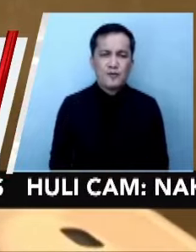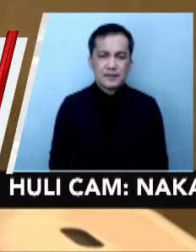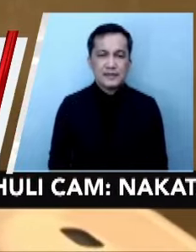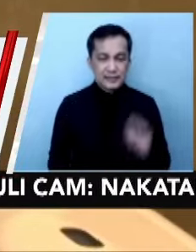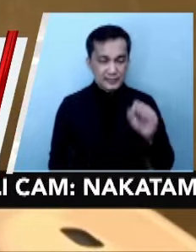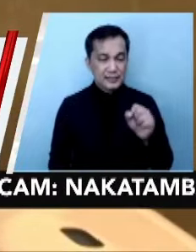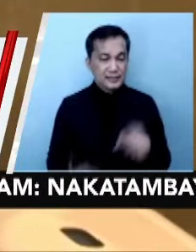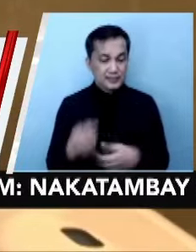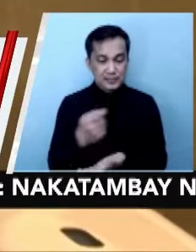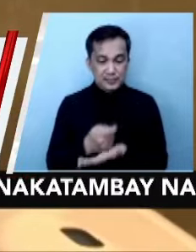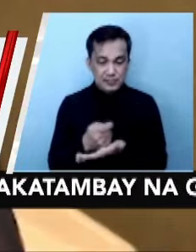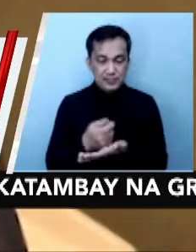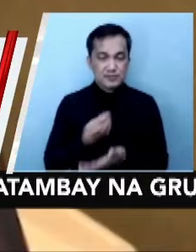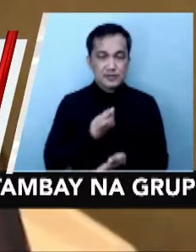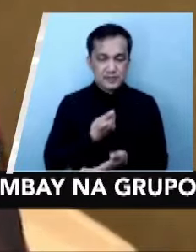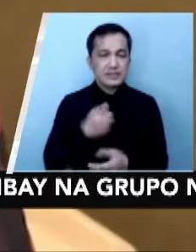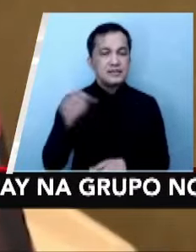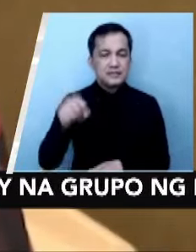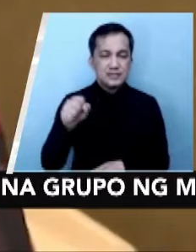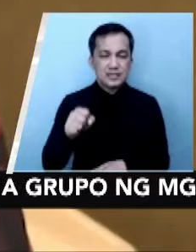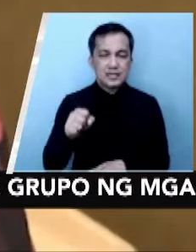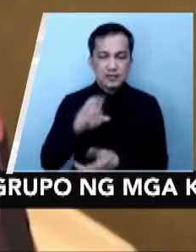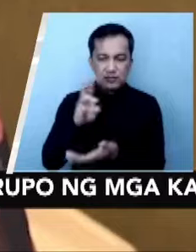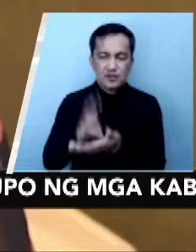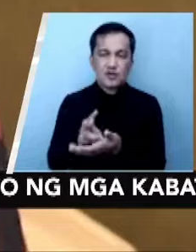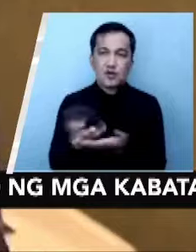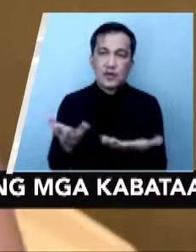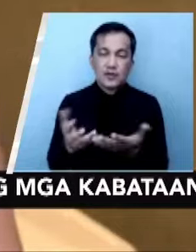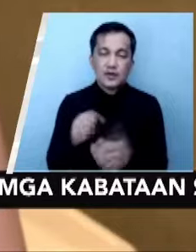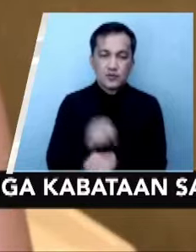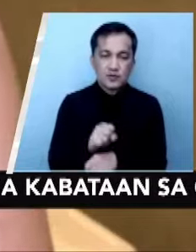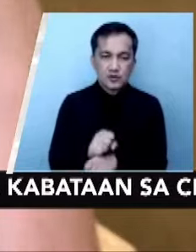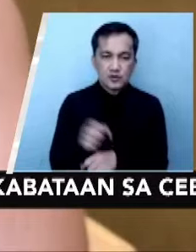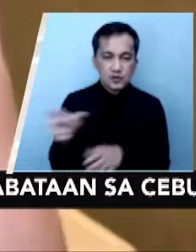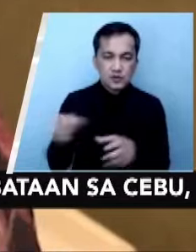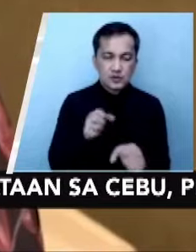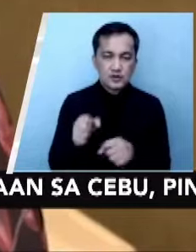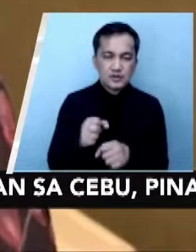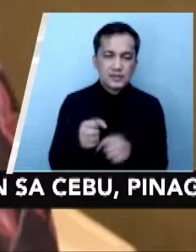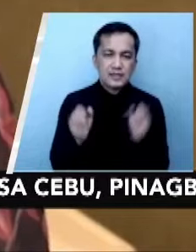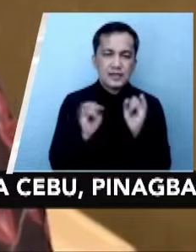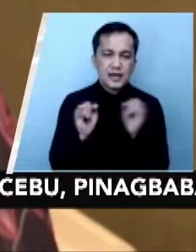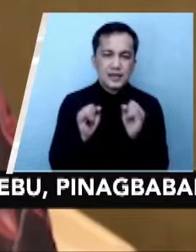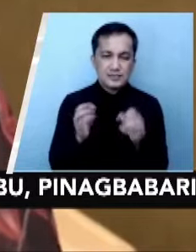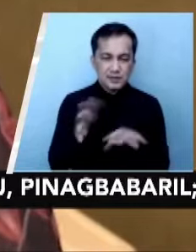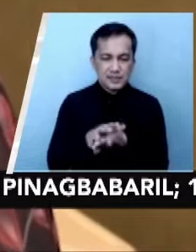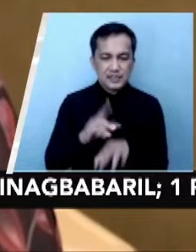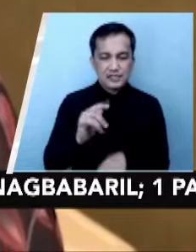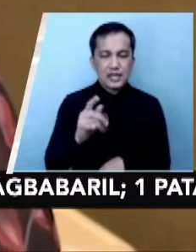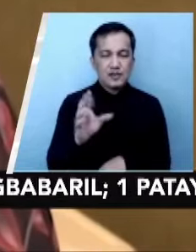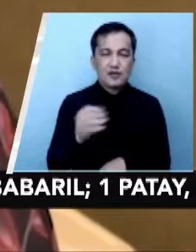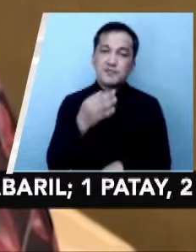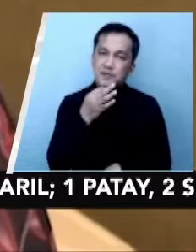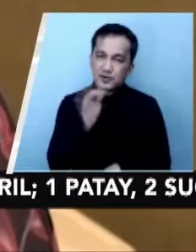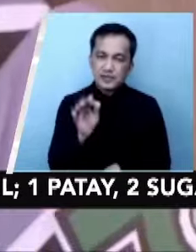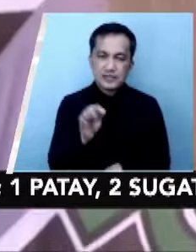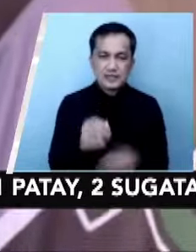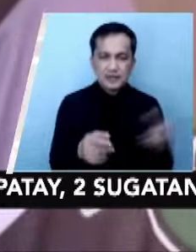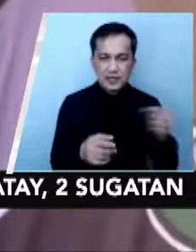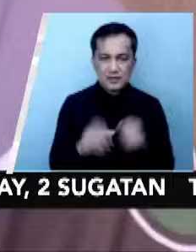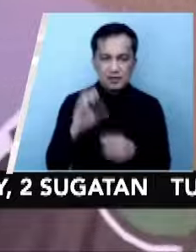like the location because it's near where I work. I usually get the ice blended taro, my favorite. But I got the cocoa ice blended for